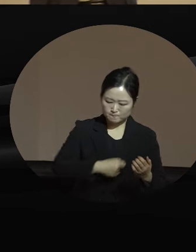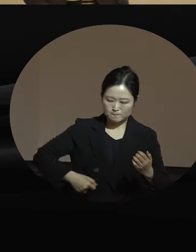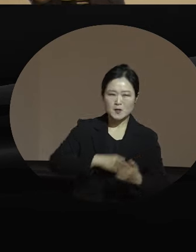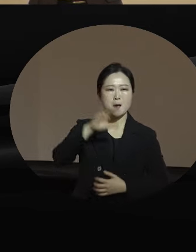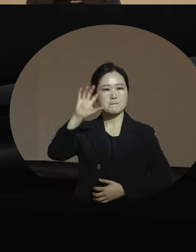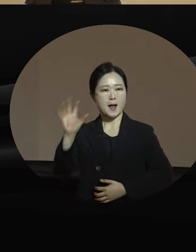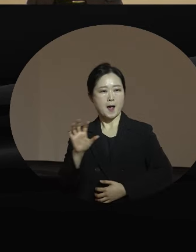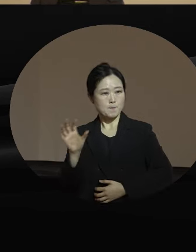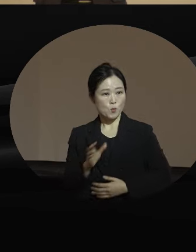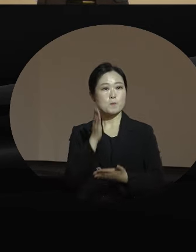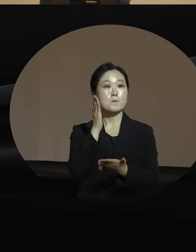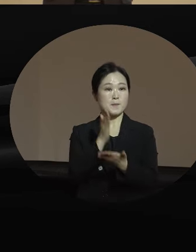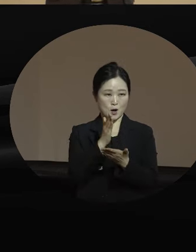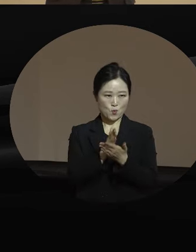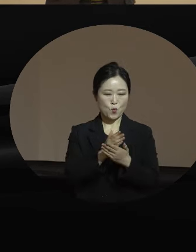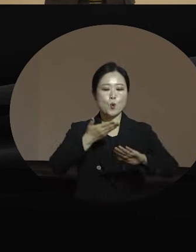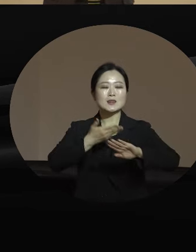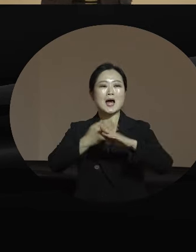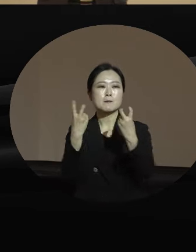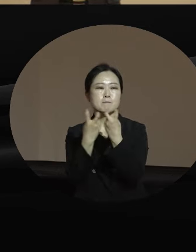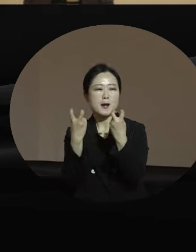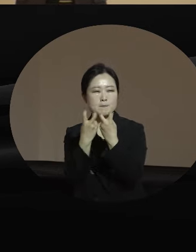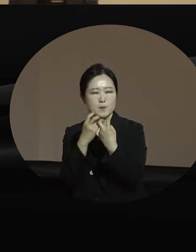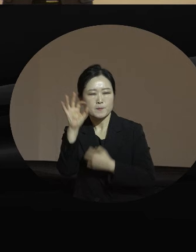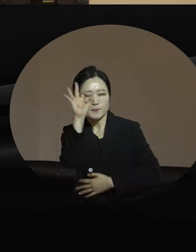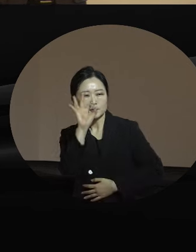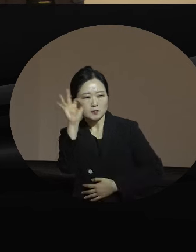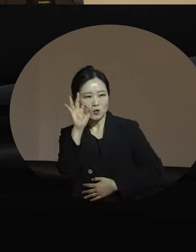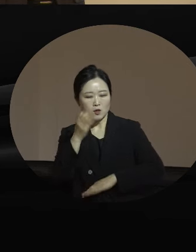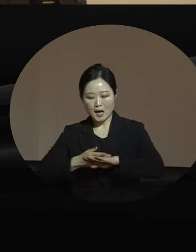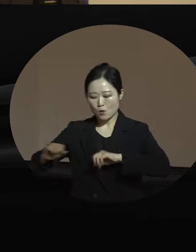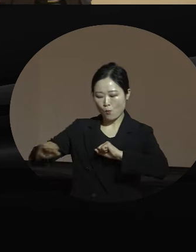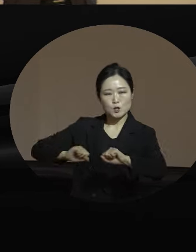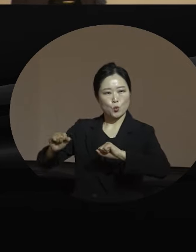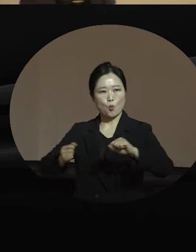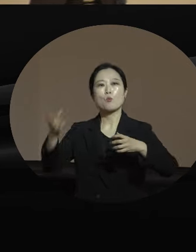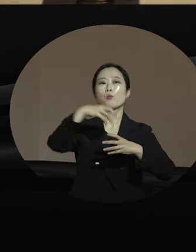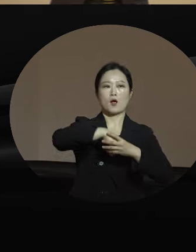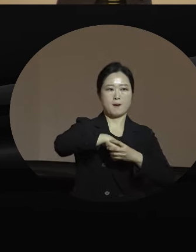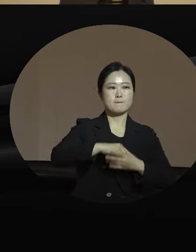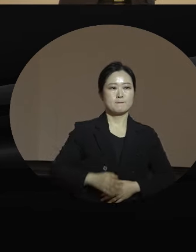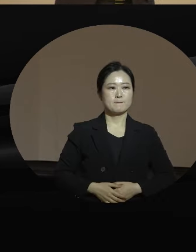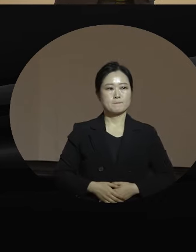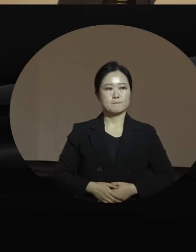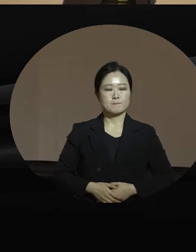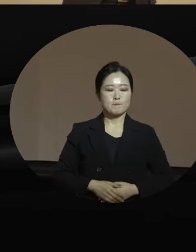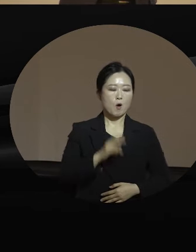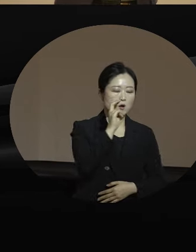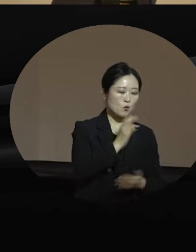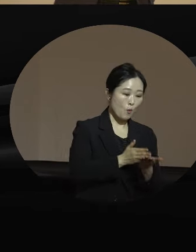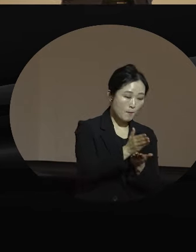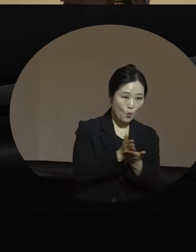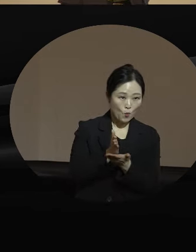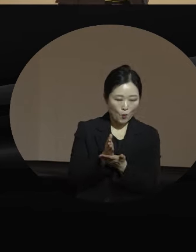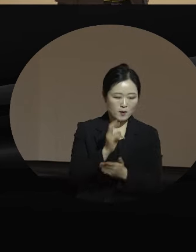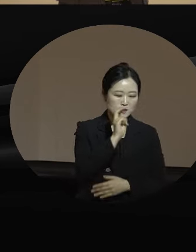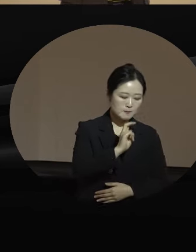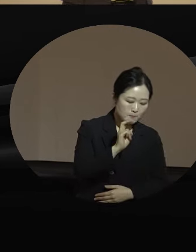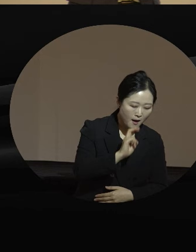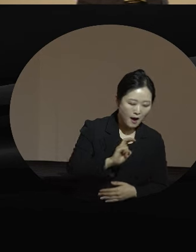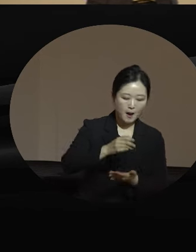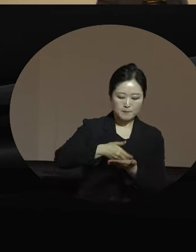아니라 다른 맥락에서 다른 방식으로 다른 활동과 함께 하는 거예요. 그러니까 막 과목들이 음악은 음악이고 미술은